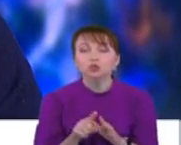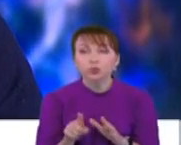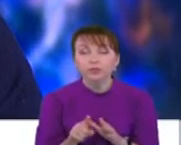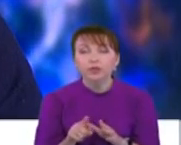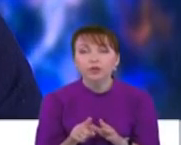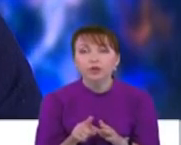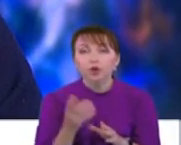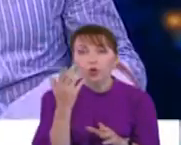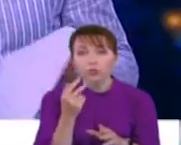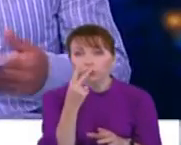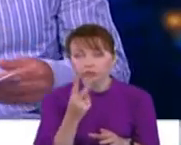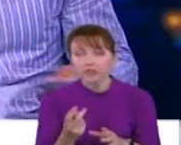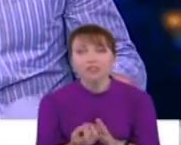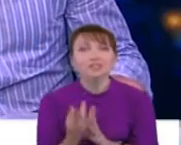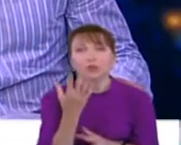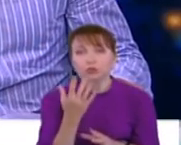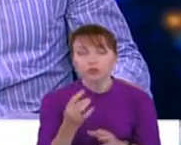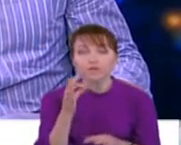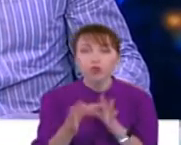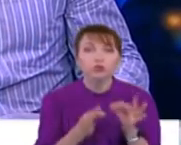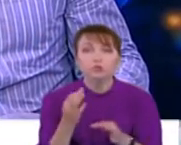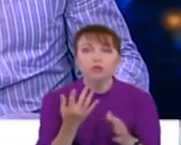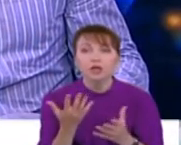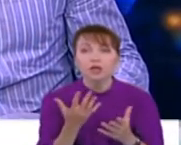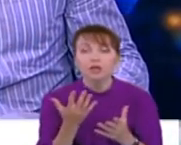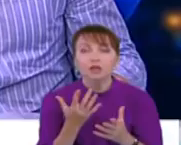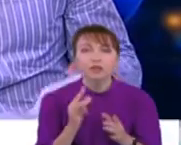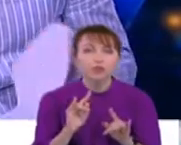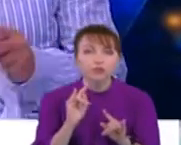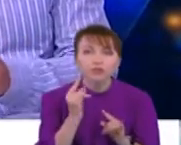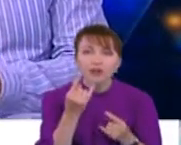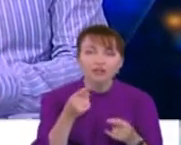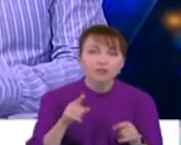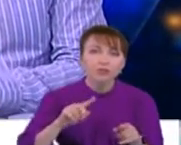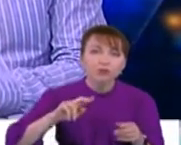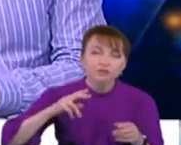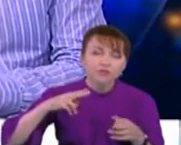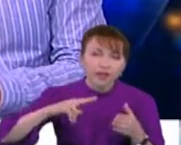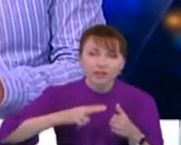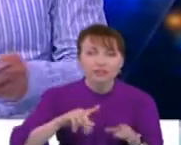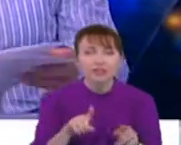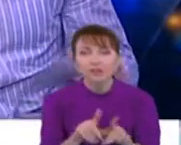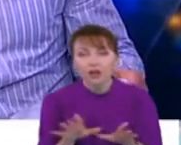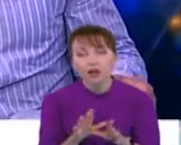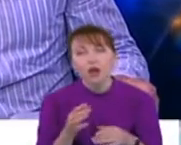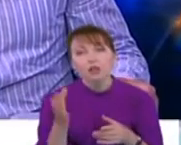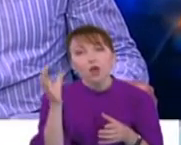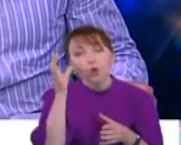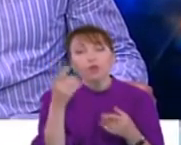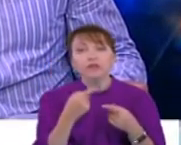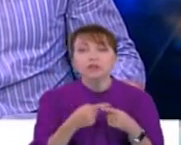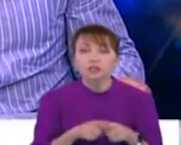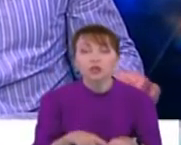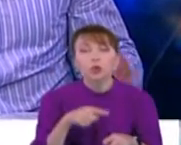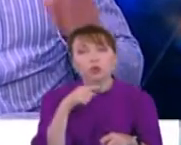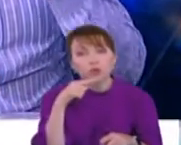ви подивитися запуски в космос, які там просверлені не так і так далі. Тобто, в наукових технологіях